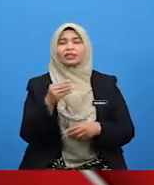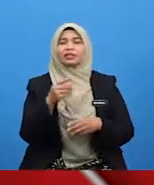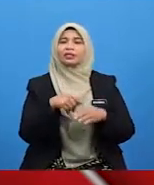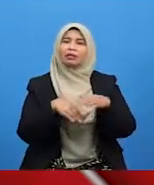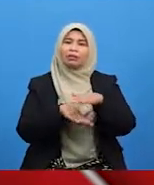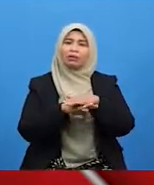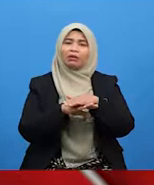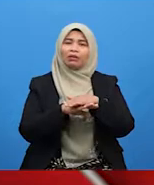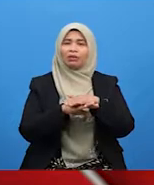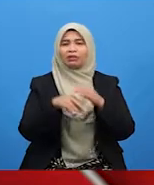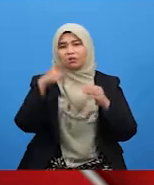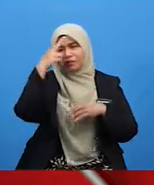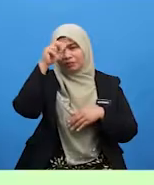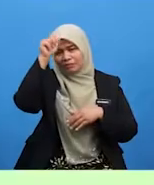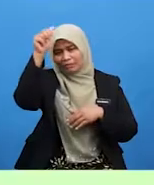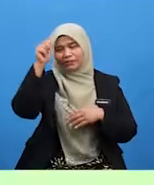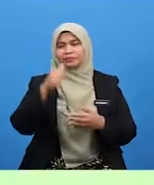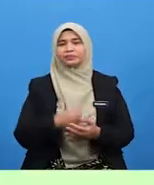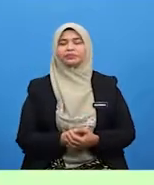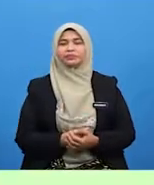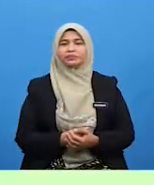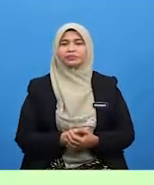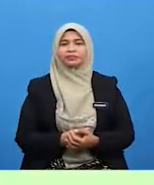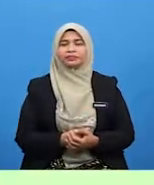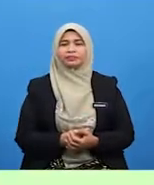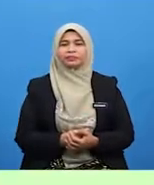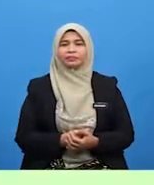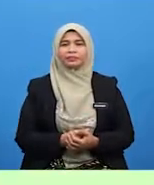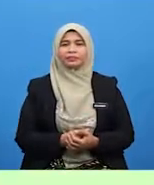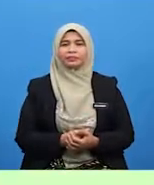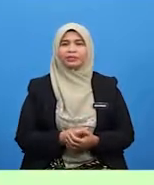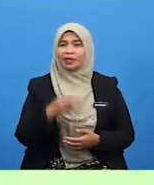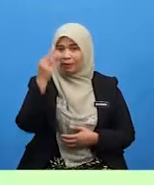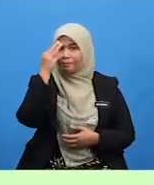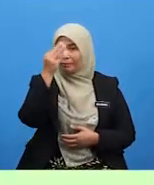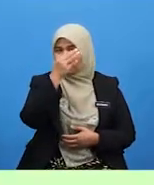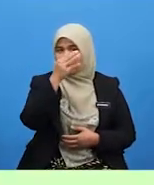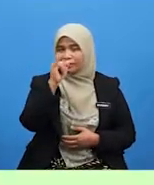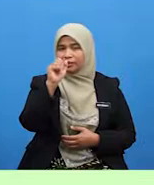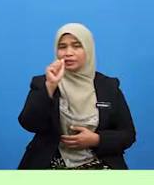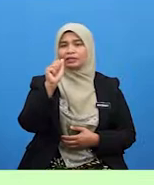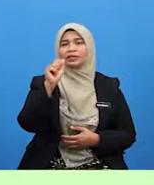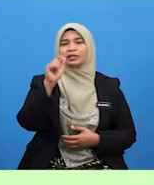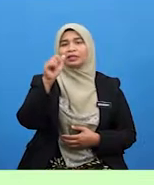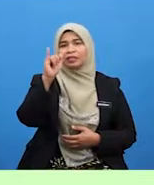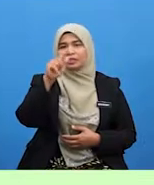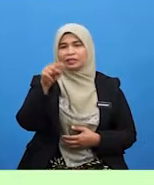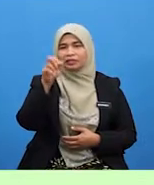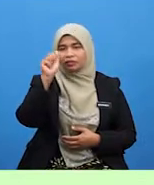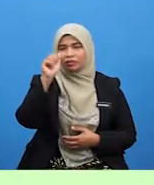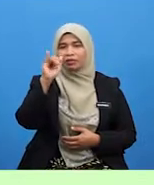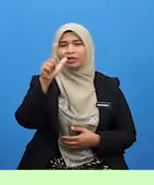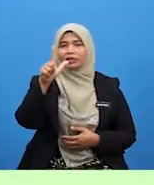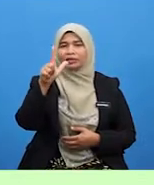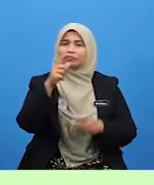naungan Allah Subhanahu Wa Taala. Keempat, Malaikat Israel